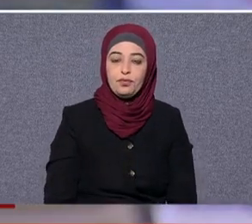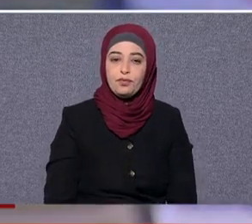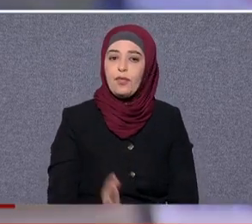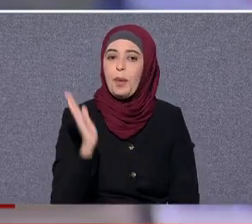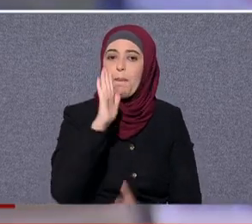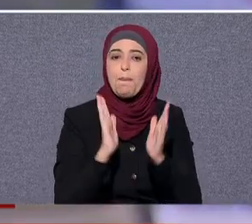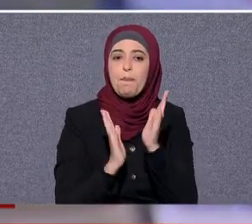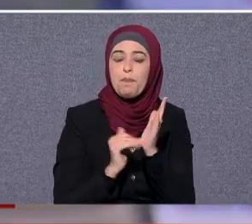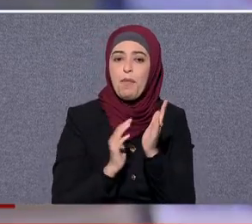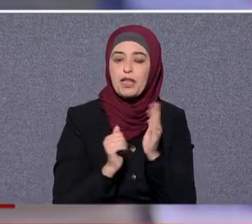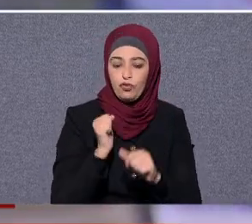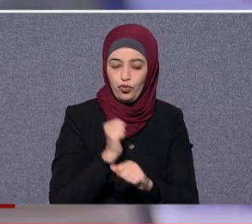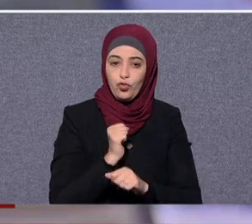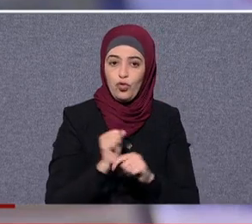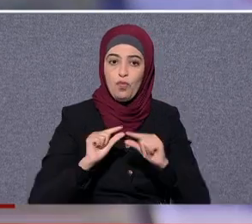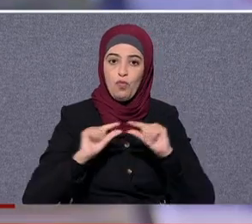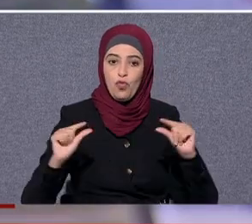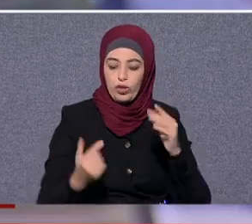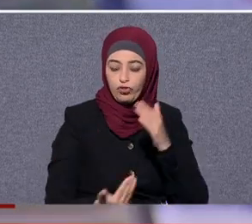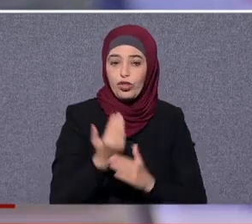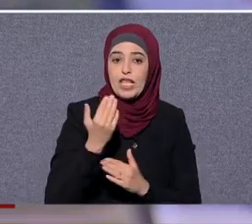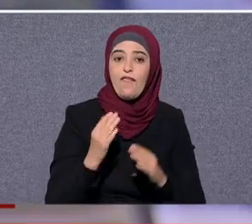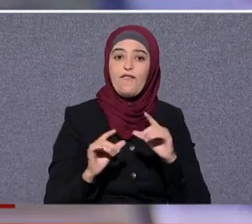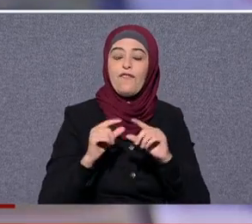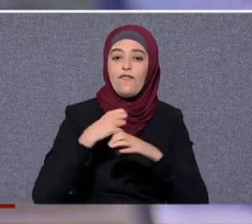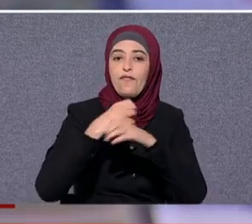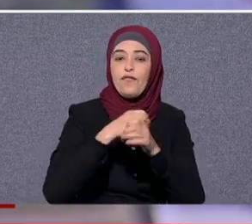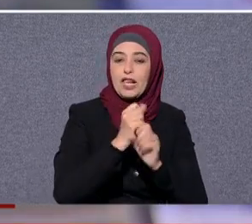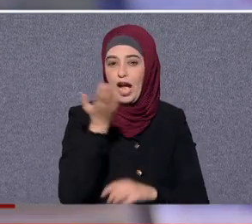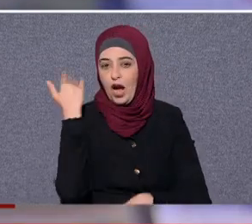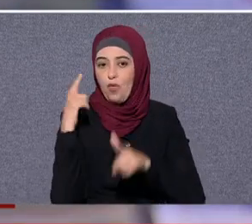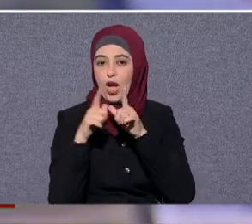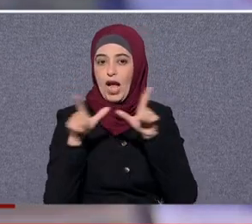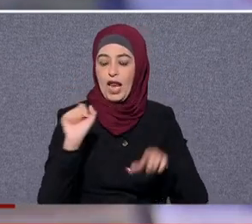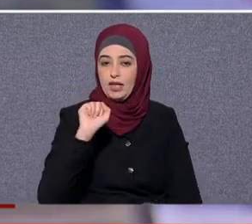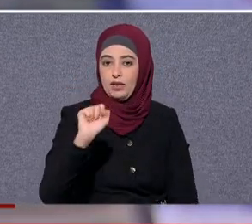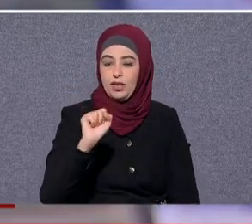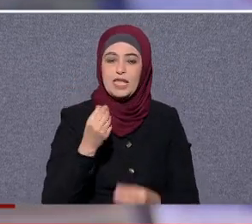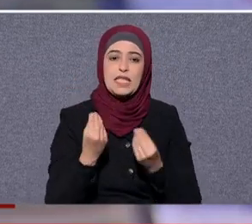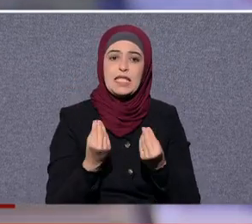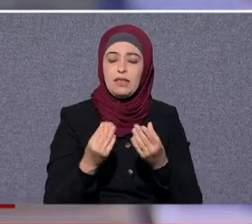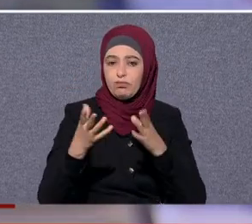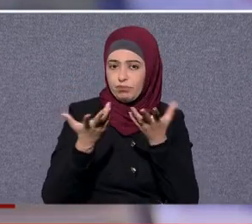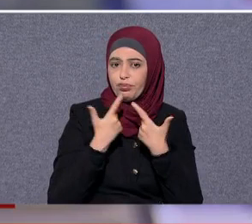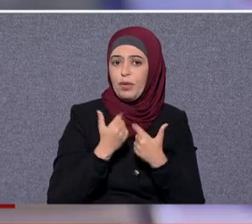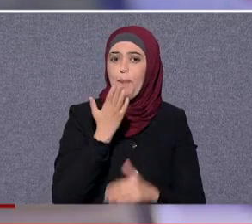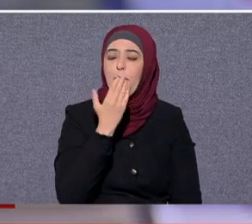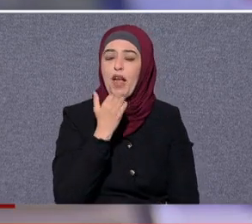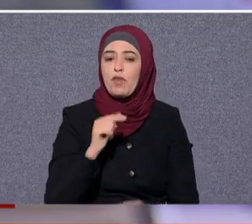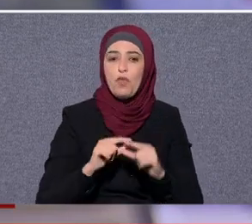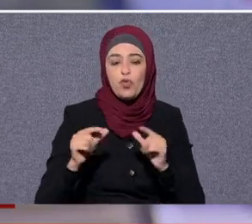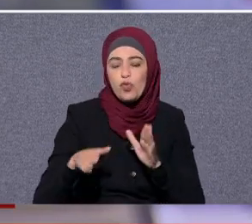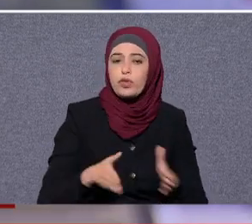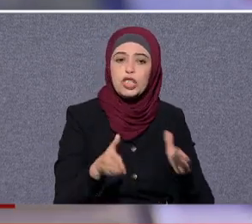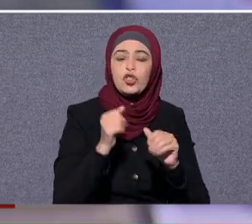سيتم العمل بالفحوص الجديدة التي أعلن عنها؟ ولو تحدثنا أيضا عن